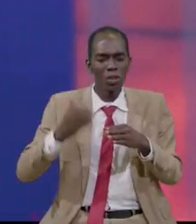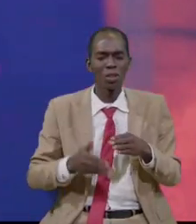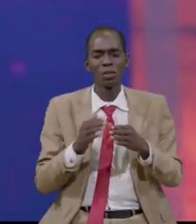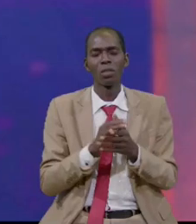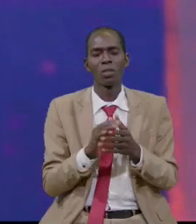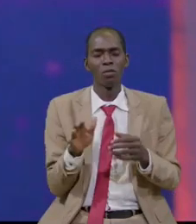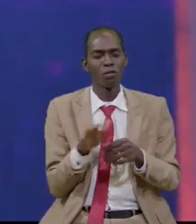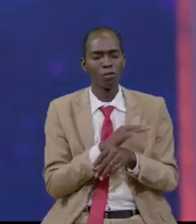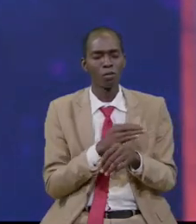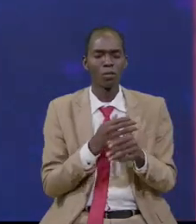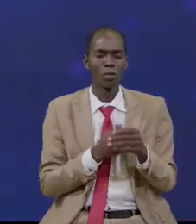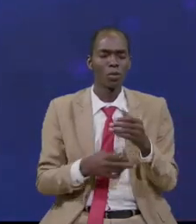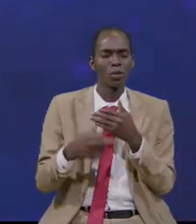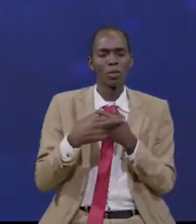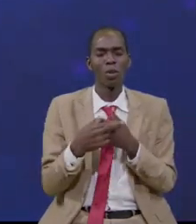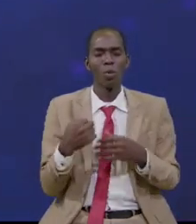le salut complet.